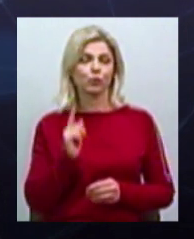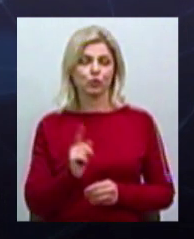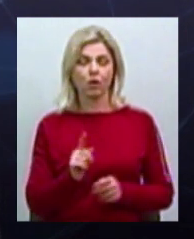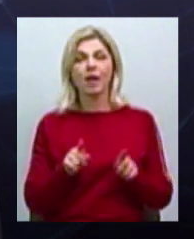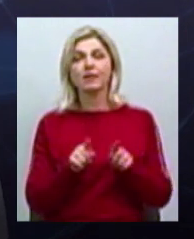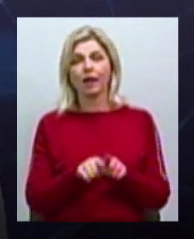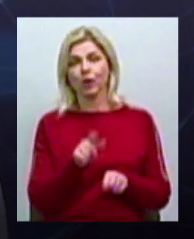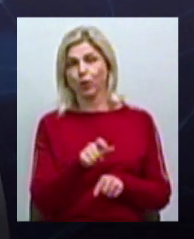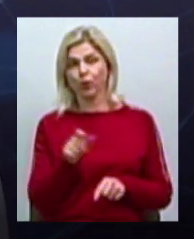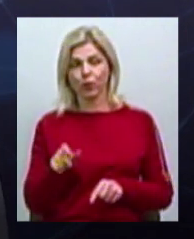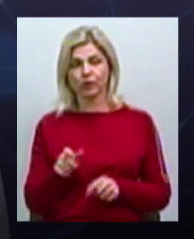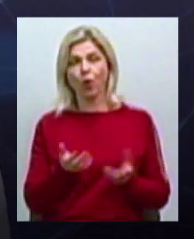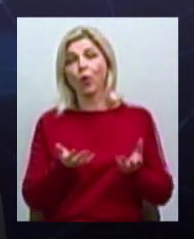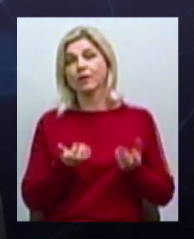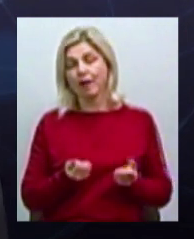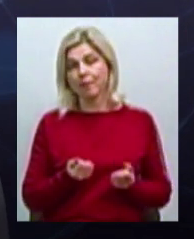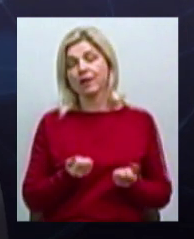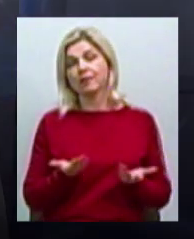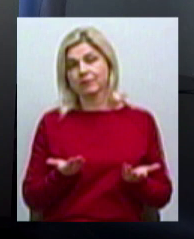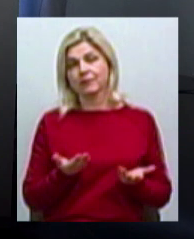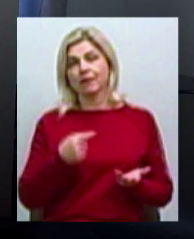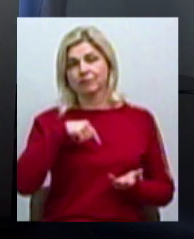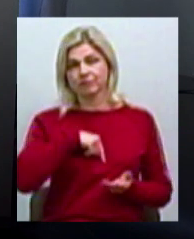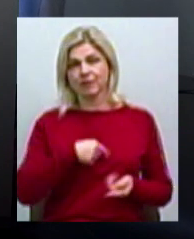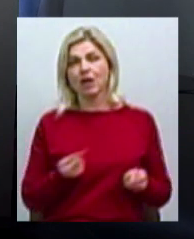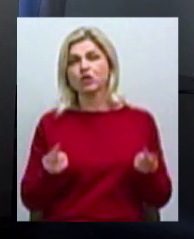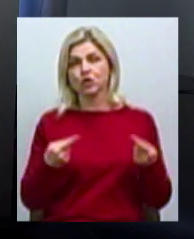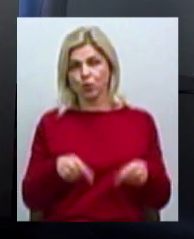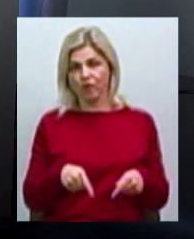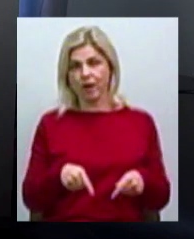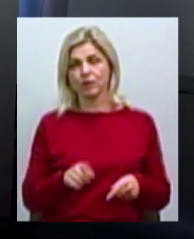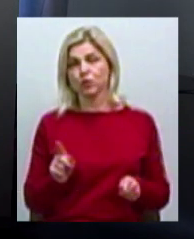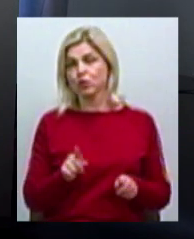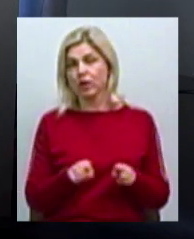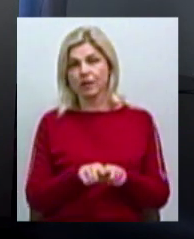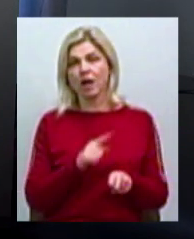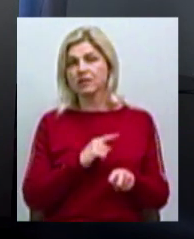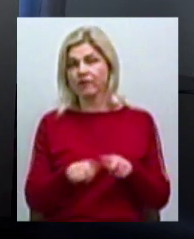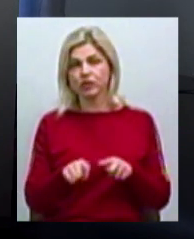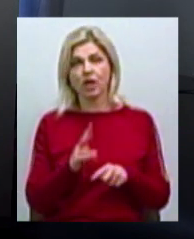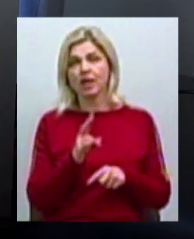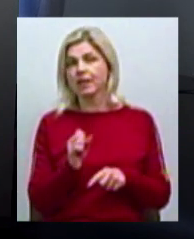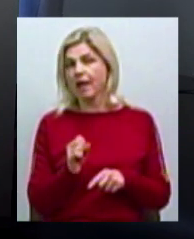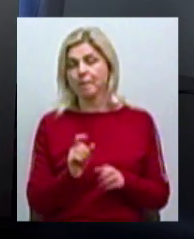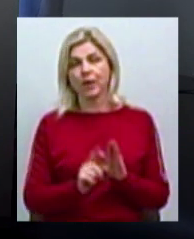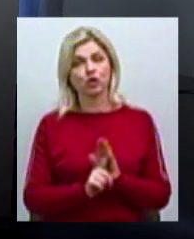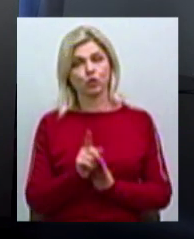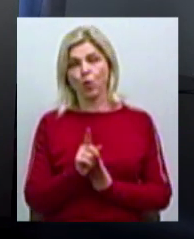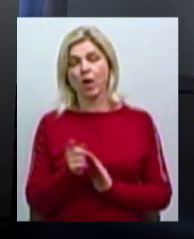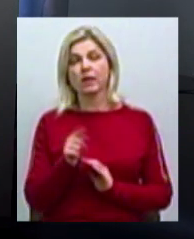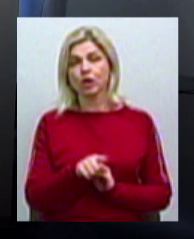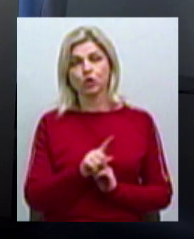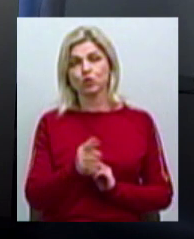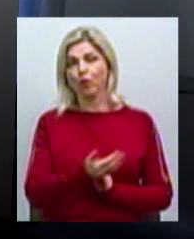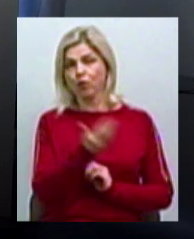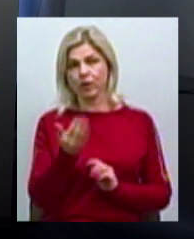такі люди отримали певне розчарування, що так швидко не прийшло те, що, чого вони